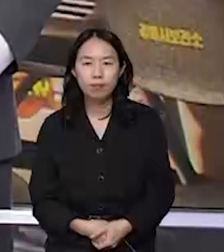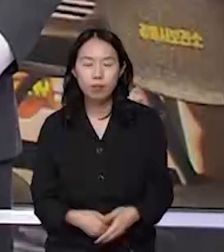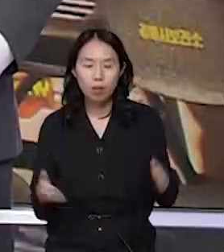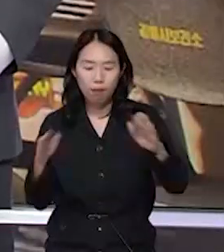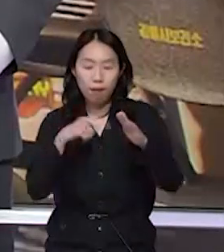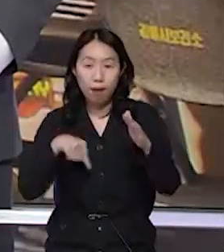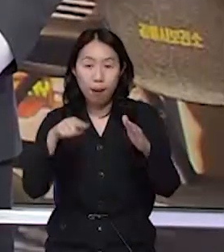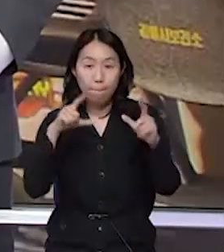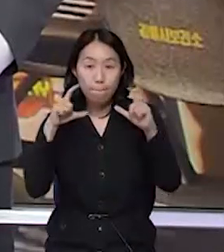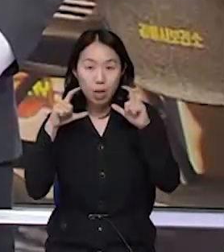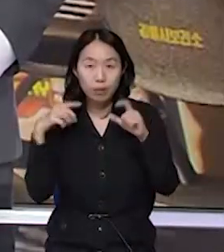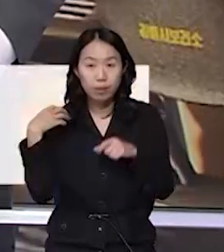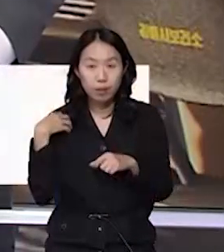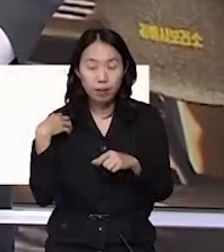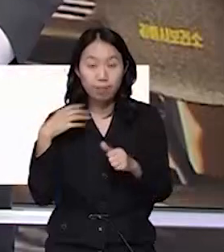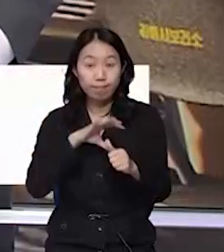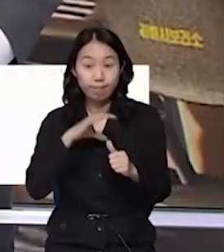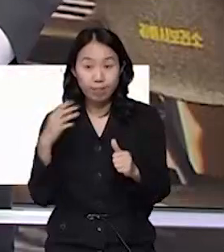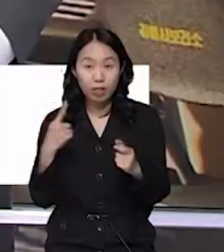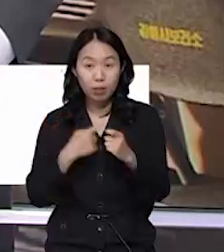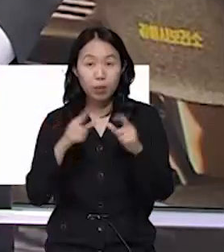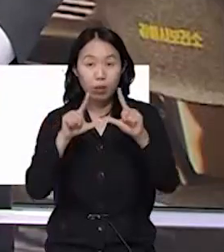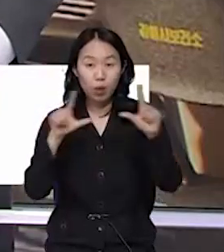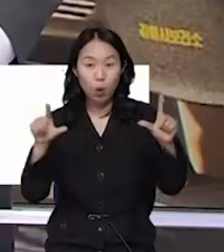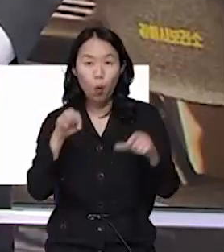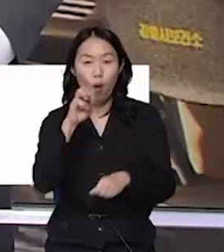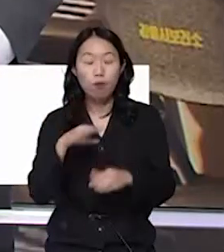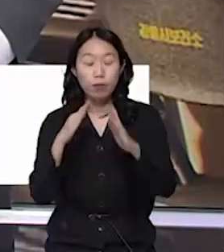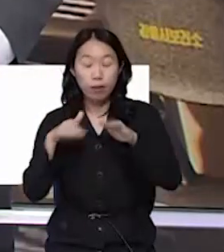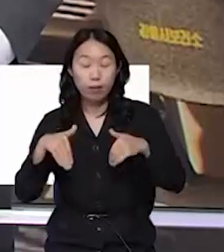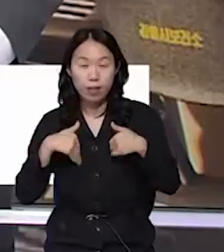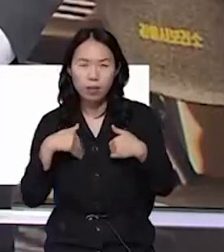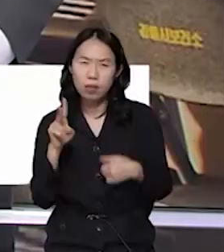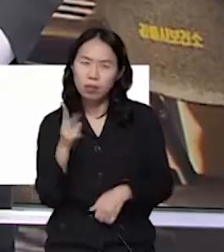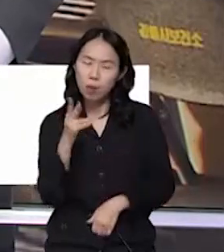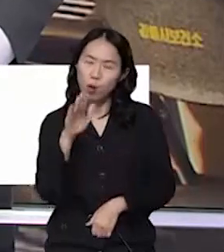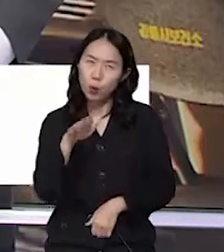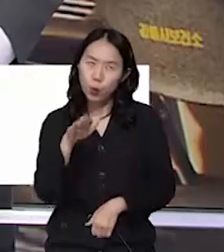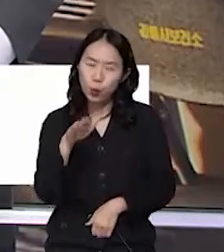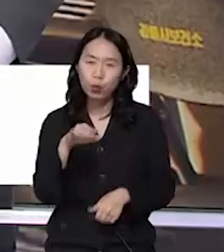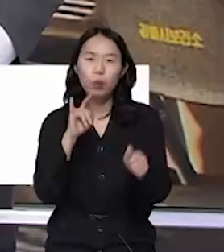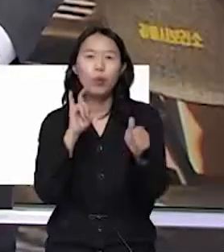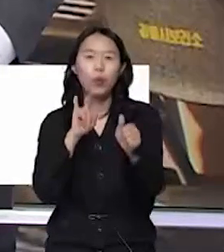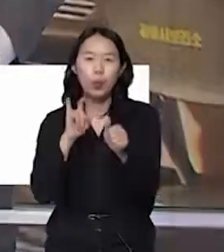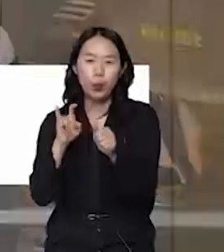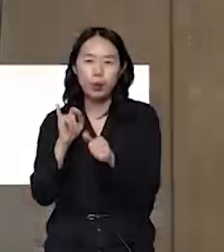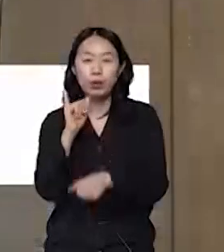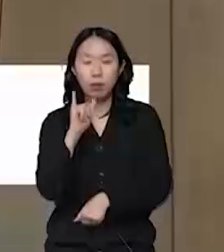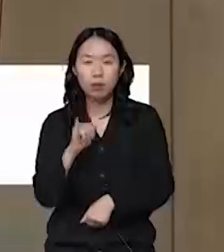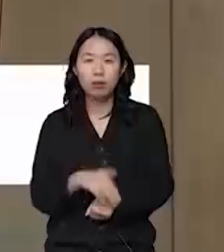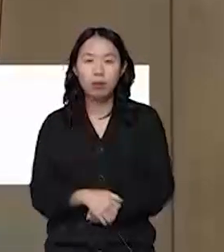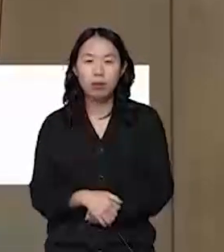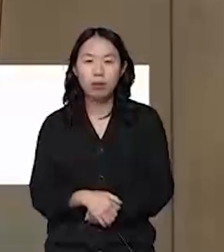실내 마스크 착용 의무가 해제된 첫날, 광주와 전남에선 각각 200명대의 코로나19 신규 확진자가